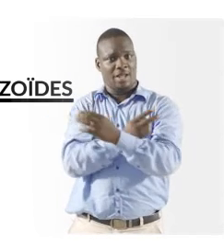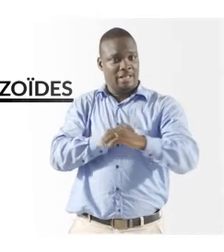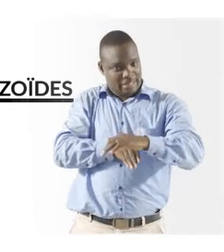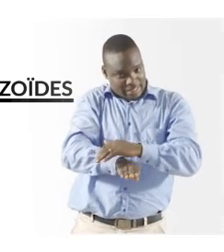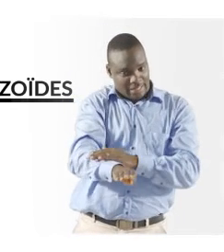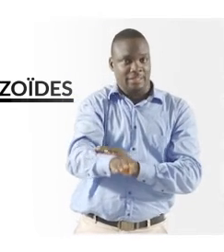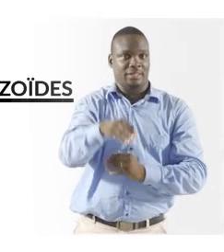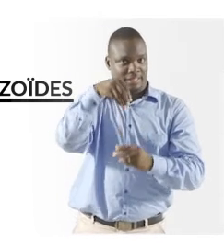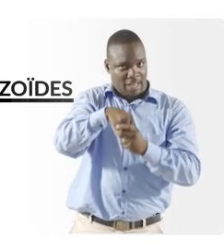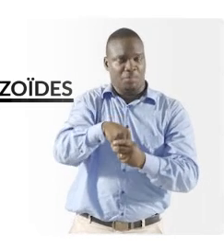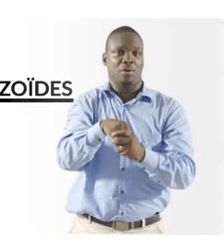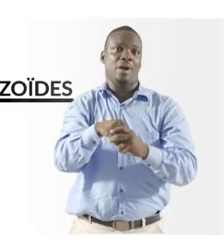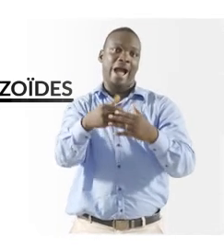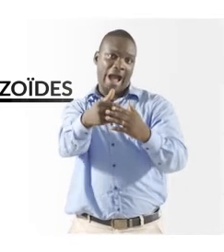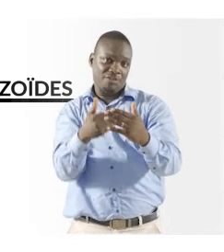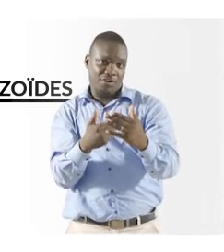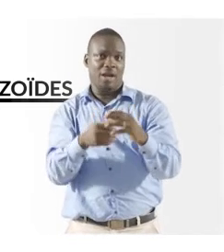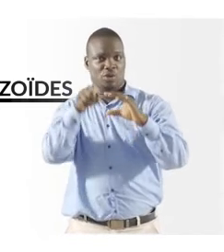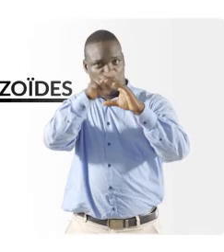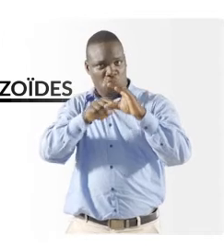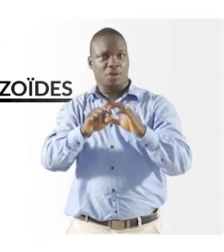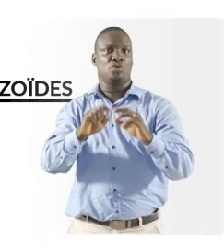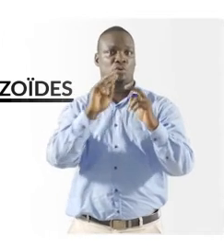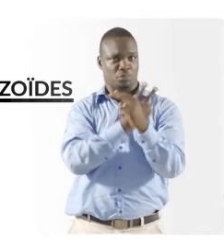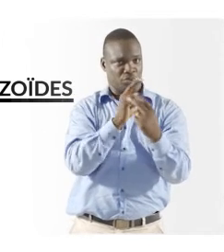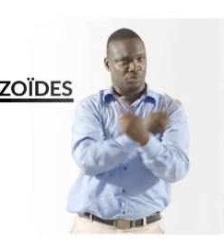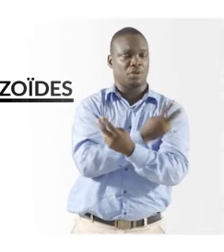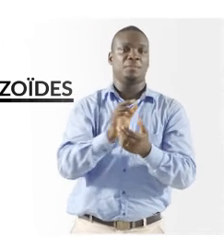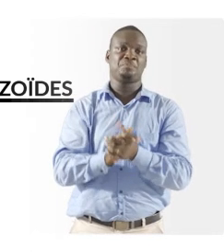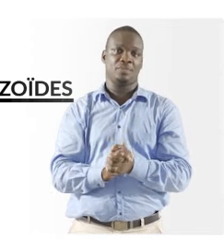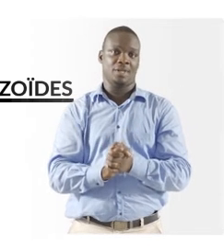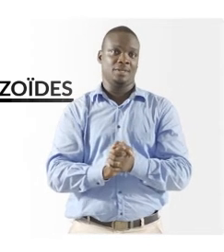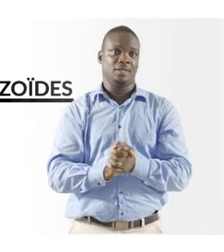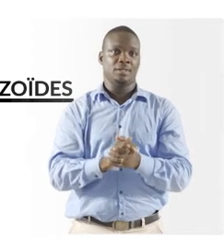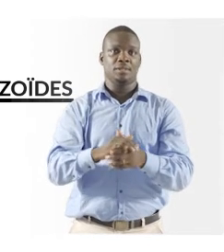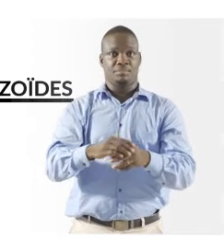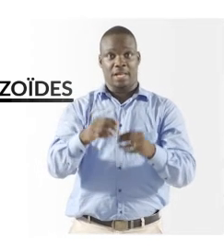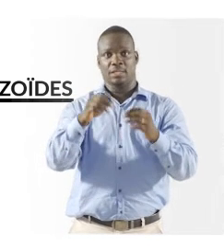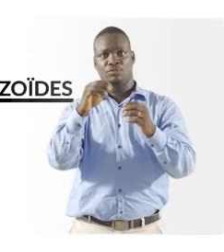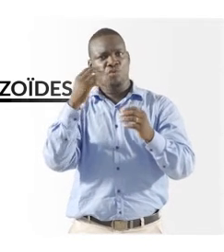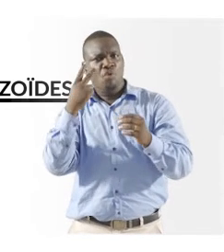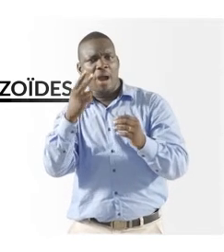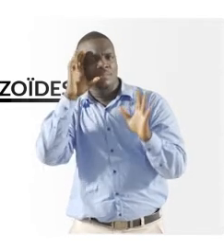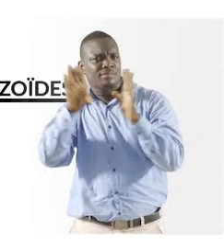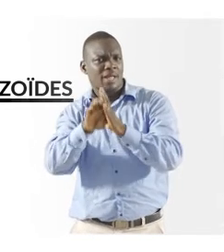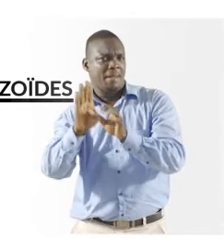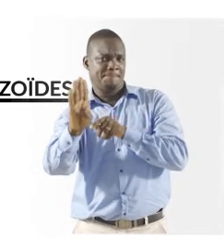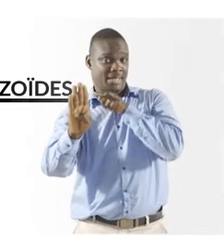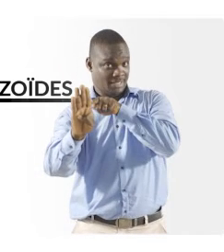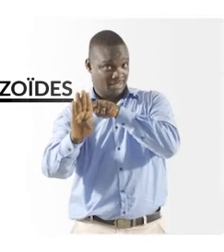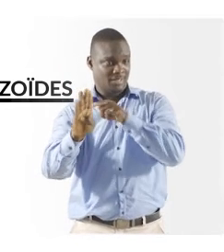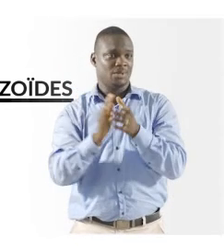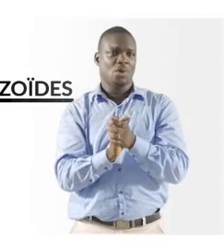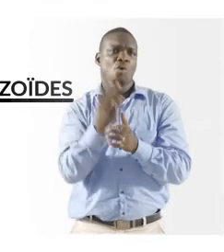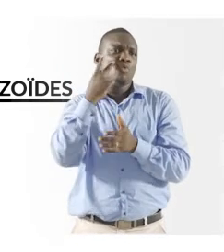noyau reproducteur. Et la suite est vue en B. Nous voyons que le noyau